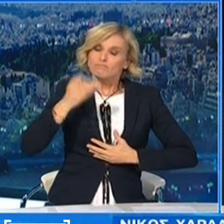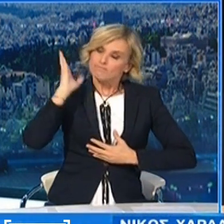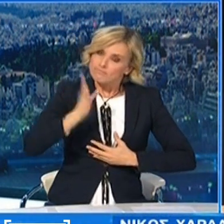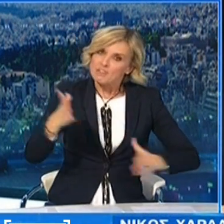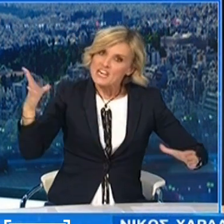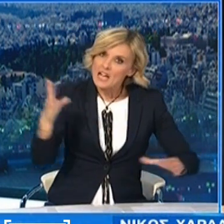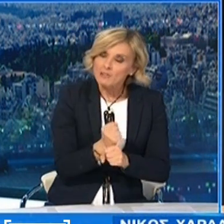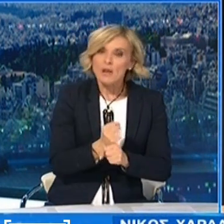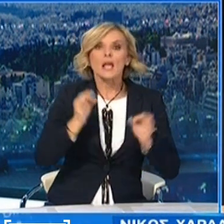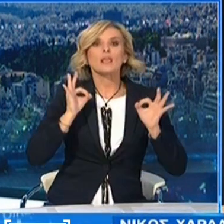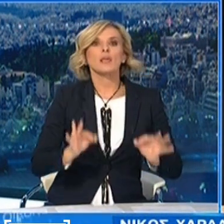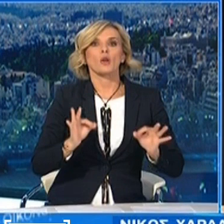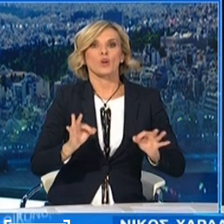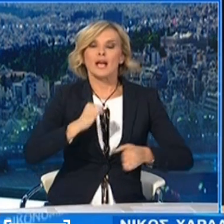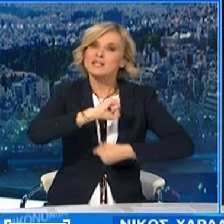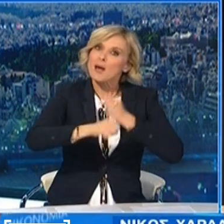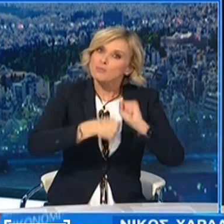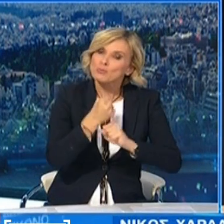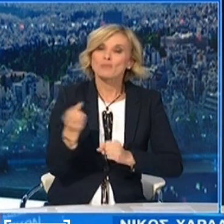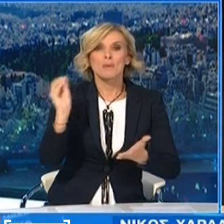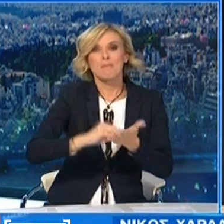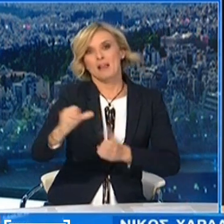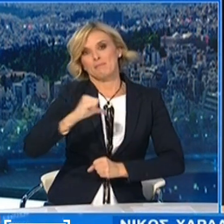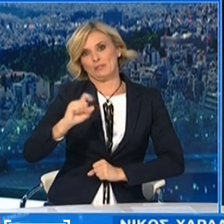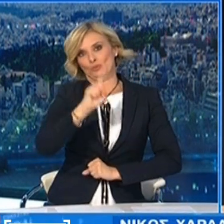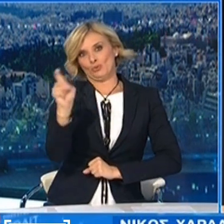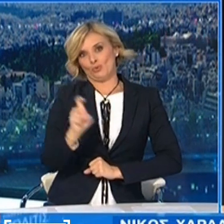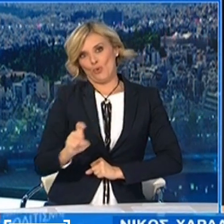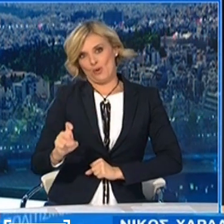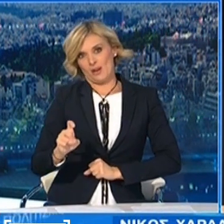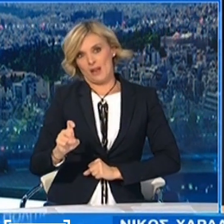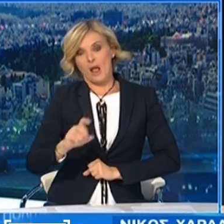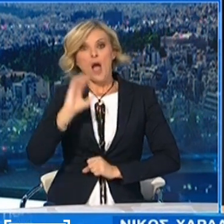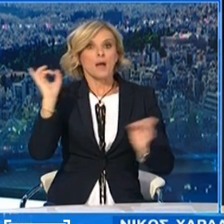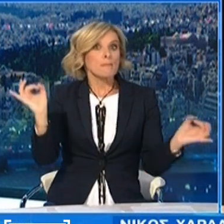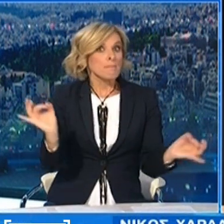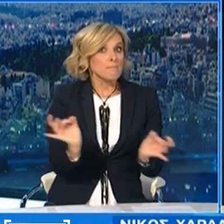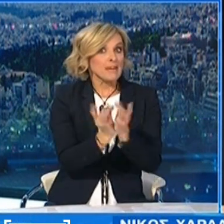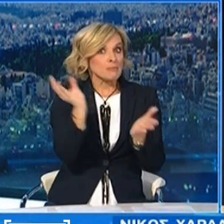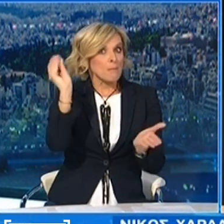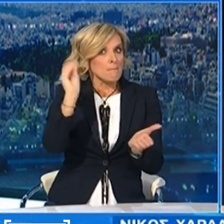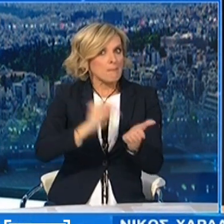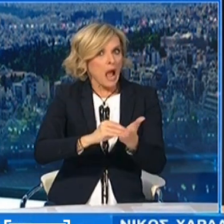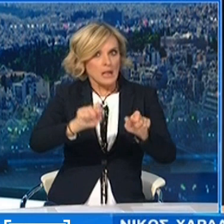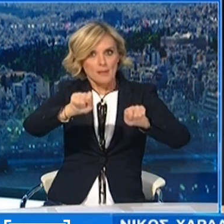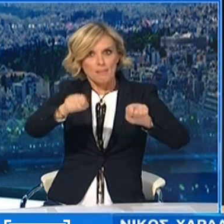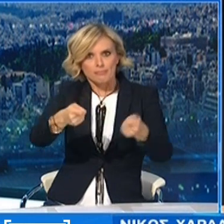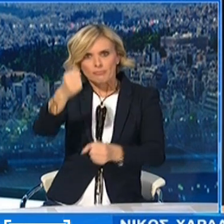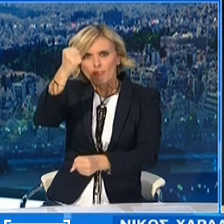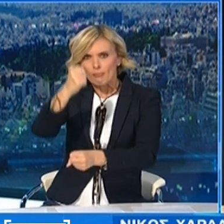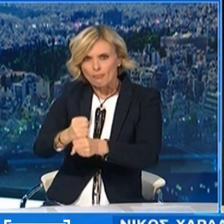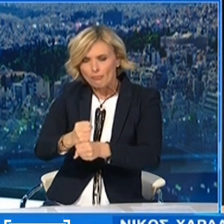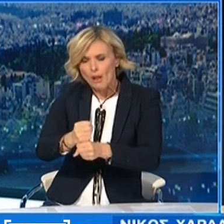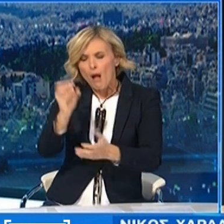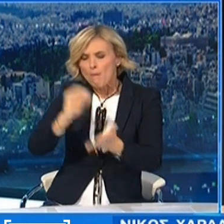τη νέα κανονικότητα που βρήκαμε μετά την πρώτη φάση της πανδημίας. Γιατί ένα lockdown επηρεάζει κάθε πτυχή της ζωής μας. Ανατρέπει